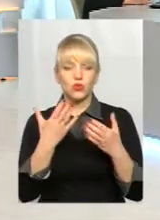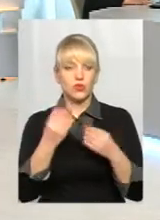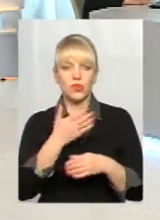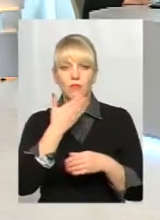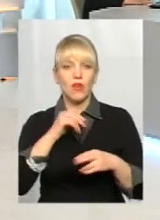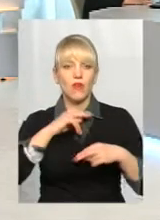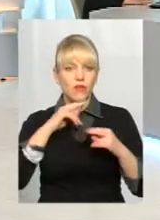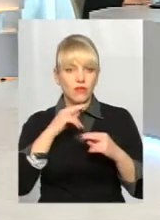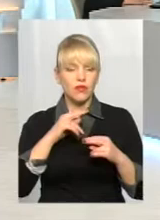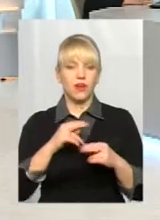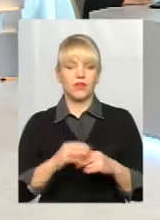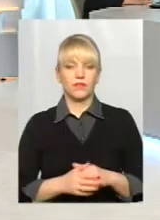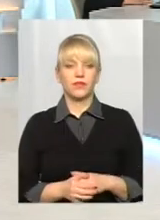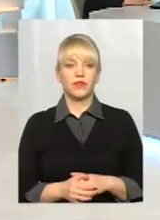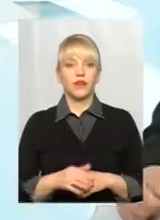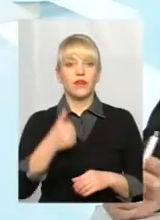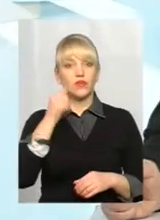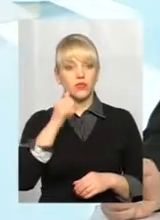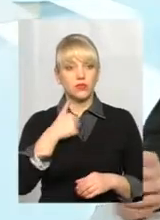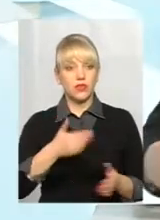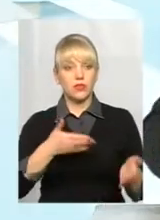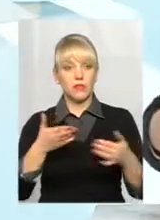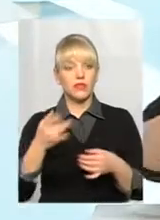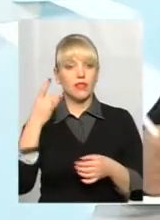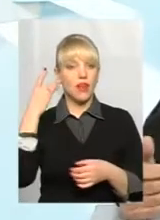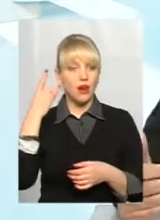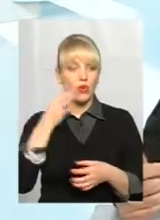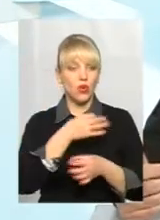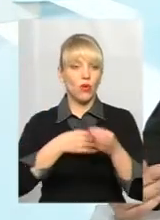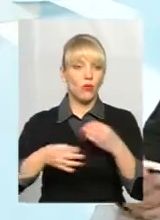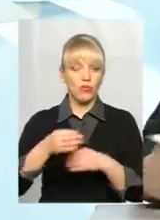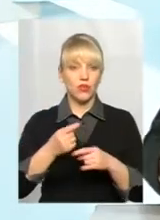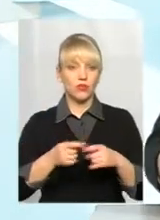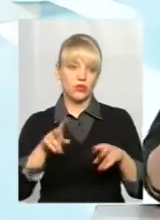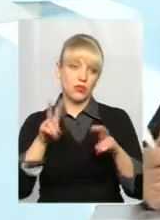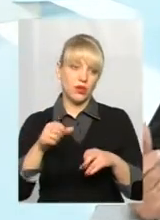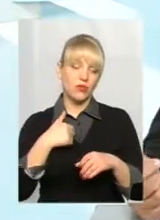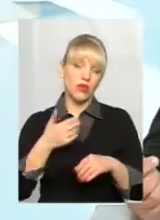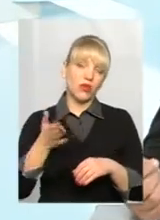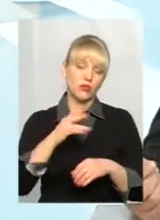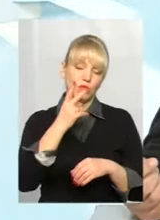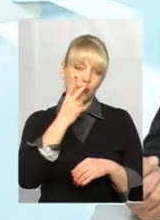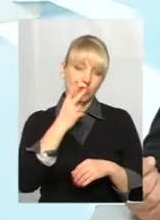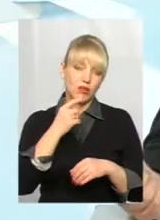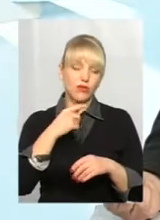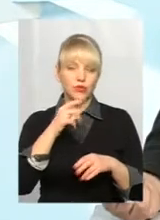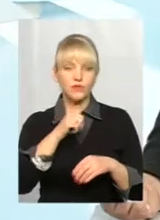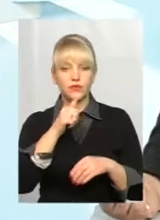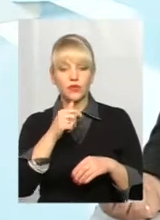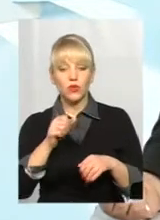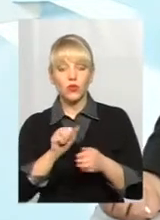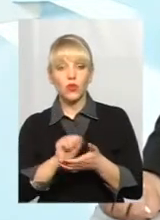якби не одна річ. Вчора запросили на радіо обговорити цю тему. Ну, я думаю, дай подивлюся я документи.